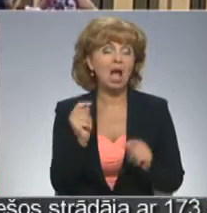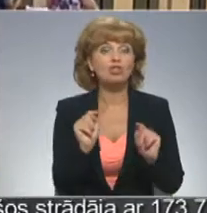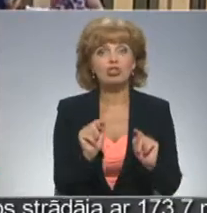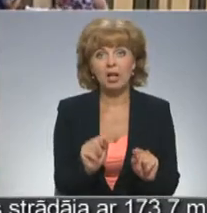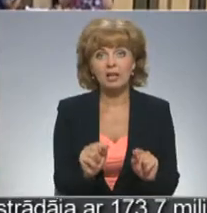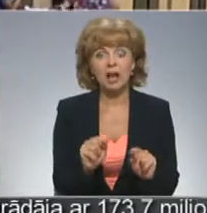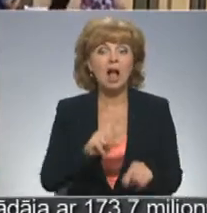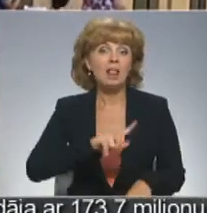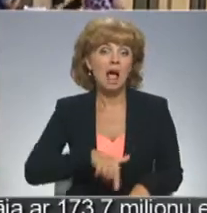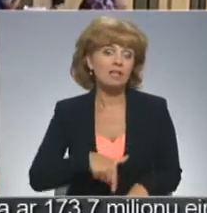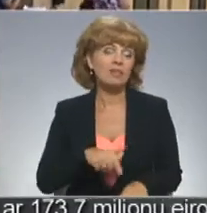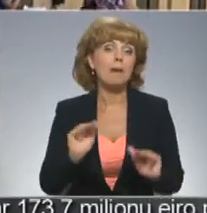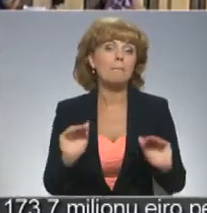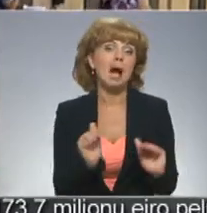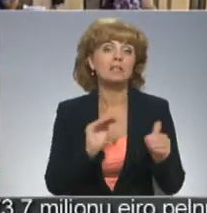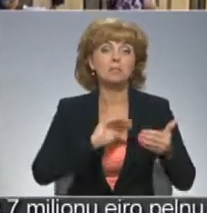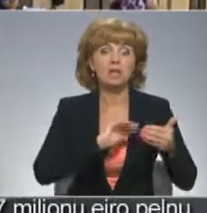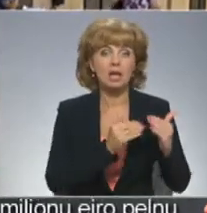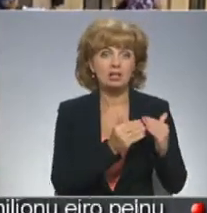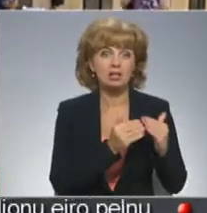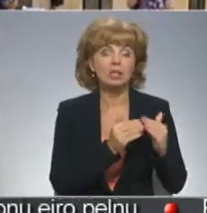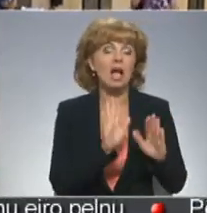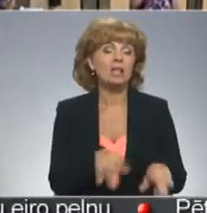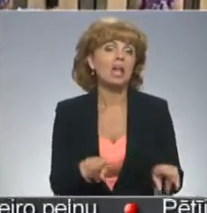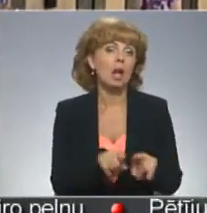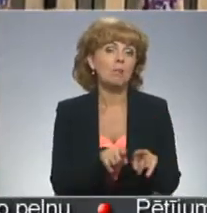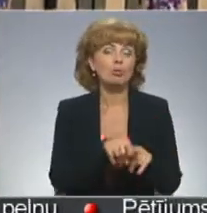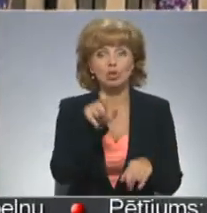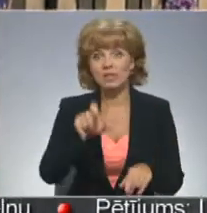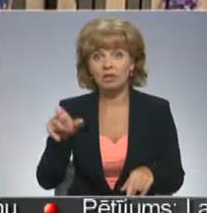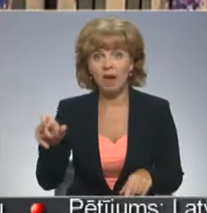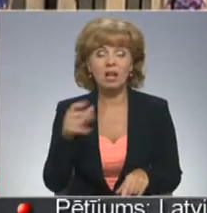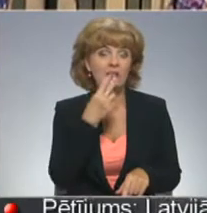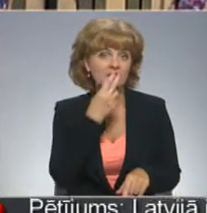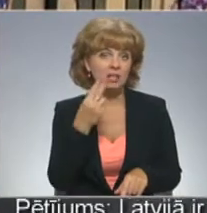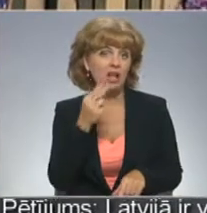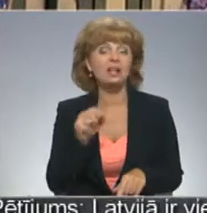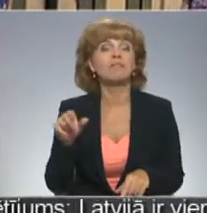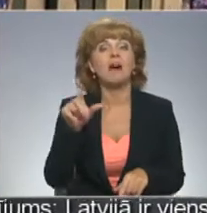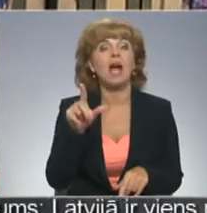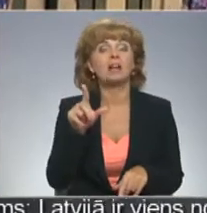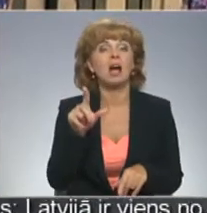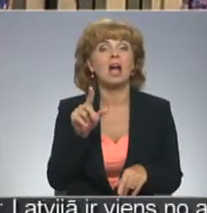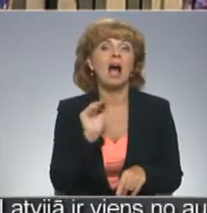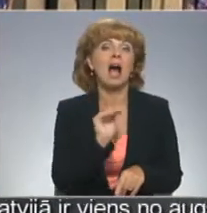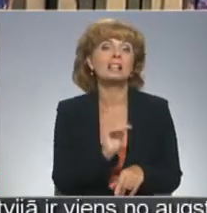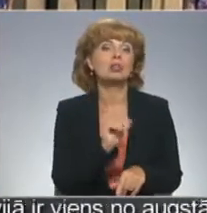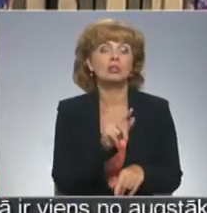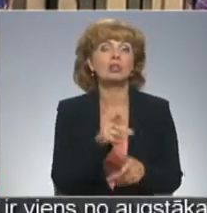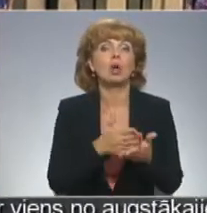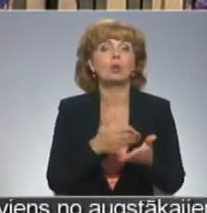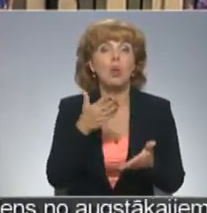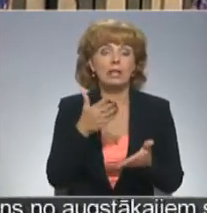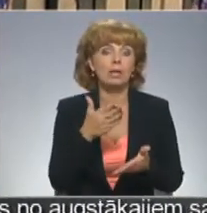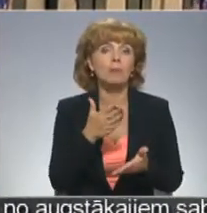ir Latvijas mazpilsēta. Lai jebkurš cilvēks, kurš skatās, varētu vairāk asociēties, jo, es domāju, šādi notikumi notika